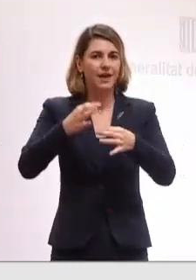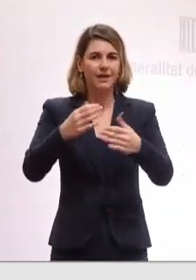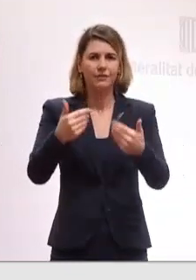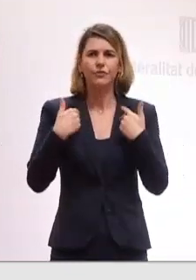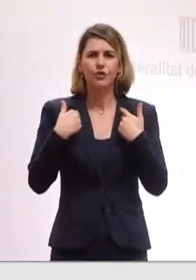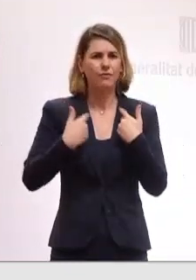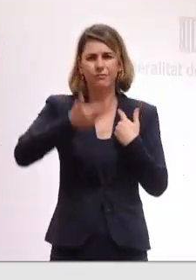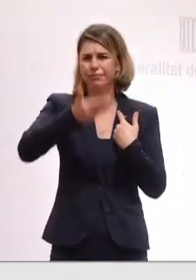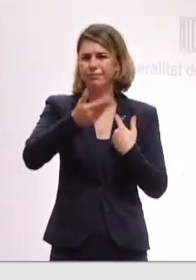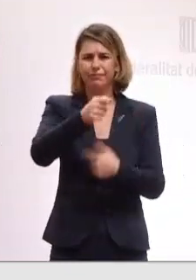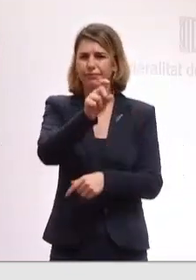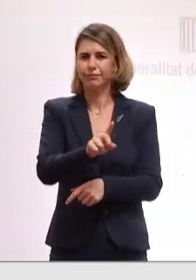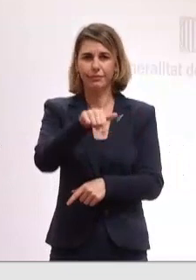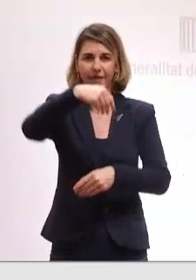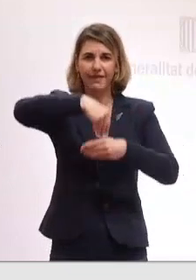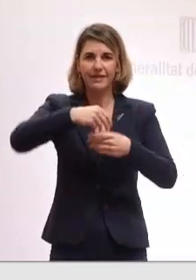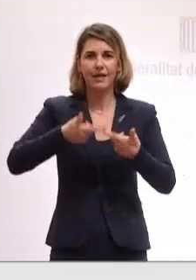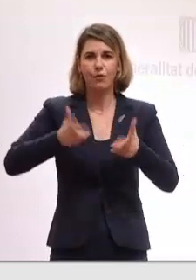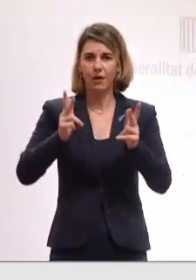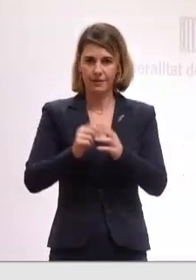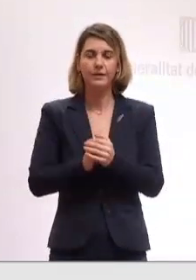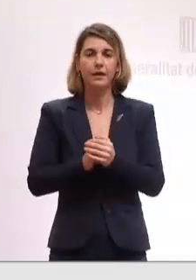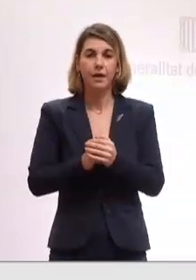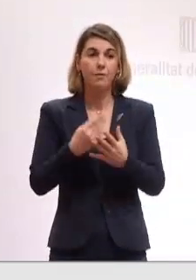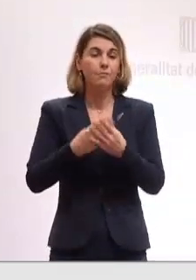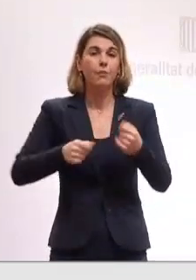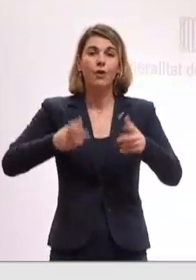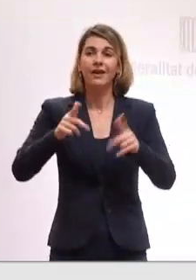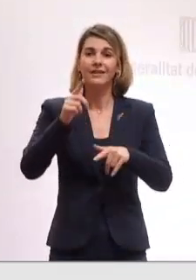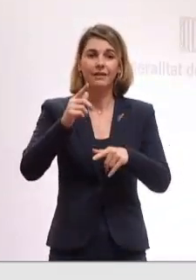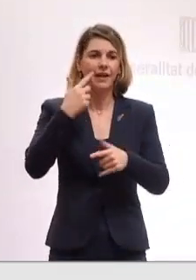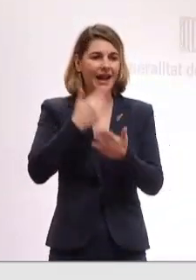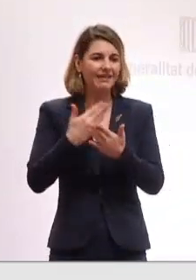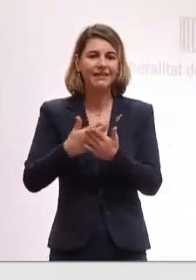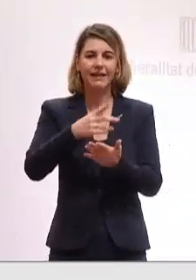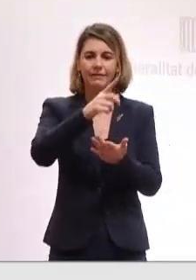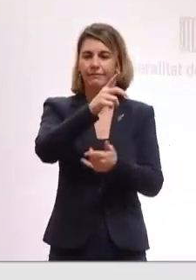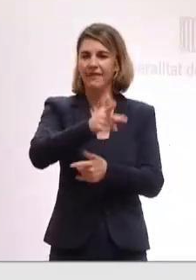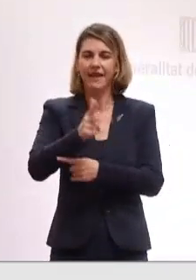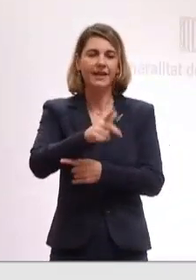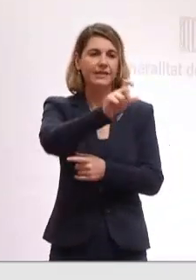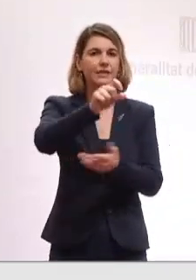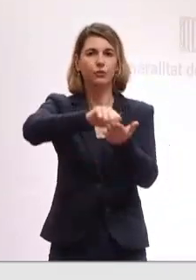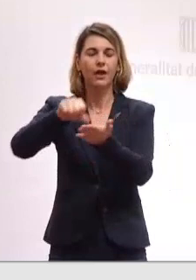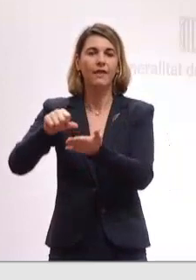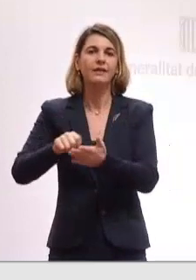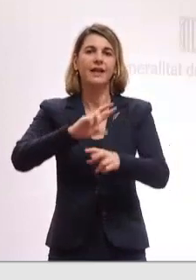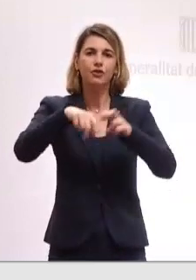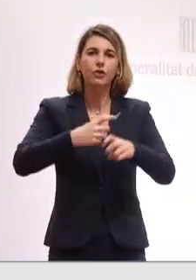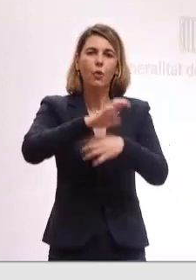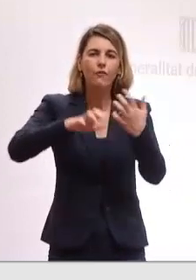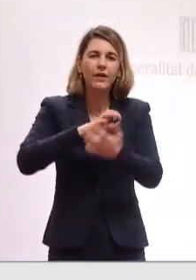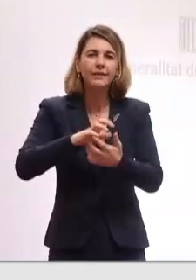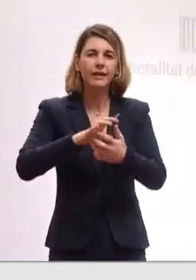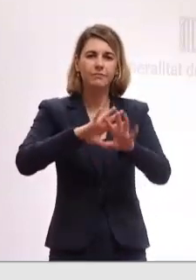primordial en democràcia: garantir els drets dels ciutadans, resoldre els conflictes socials i garantir la